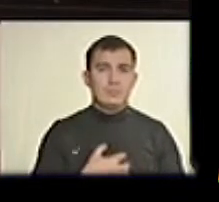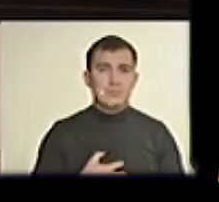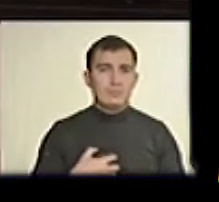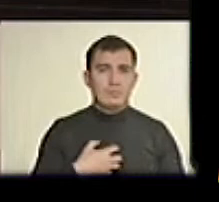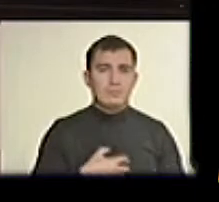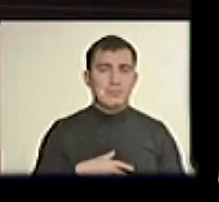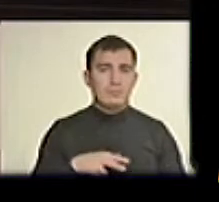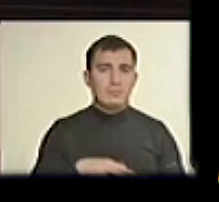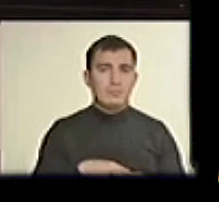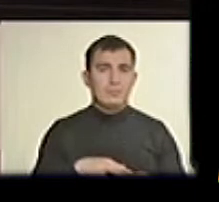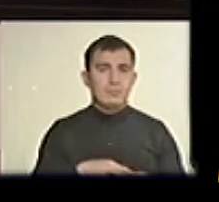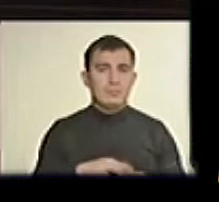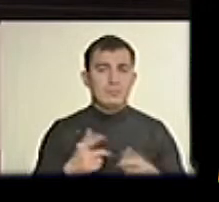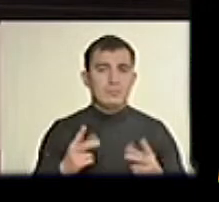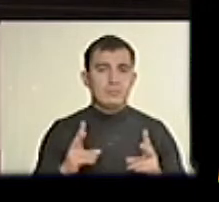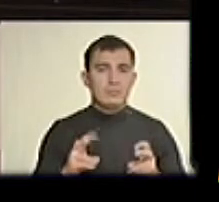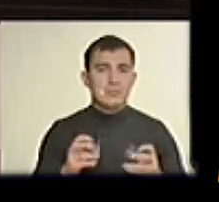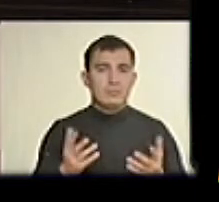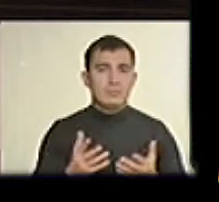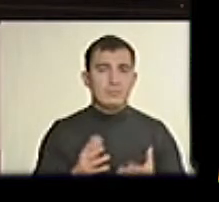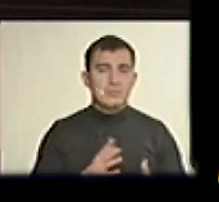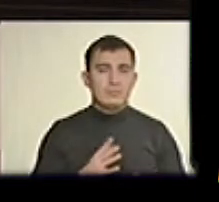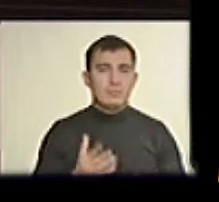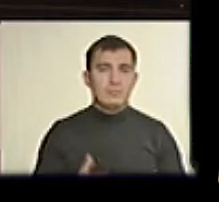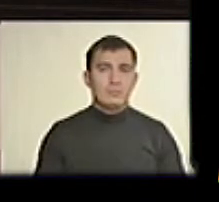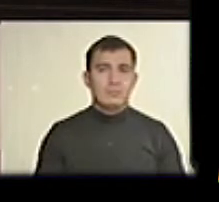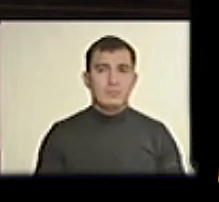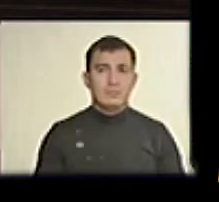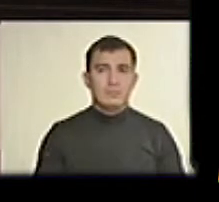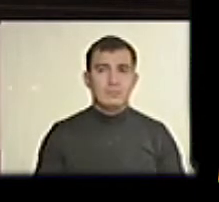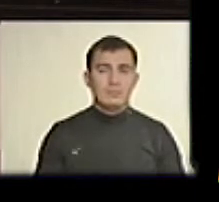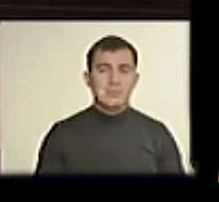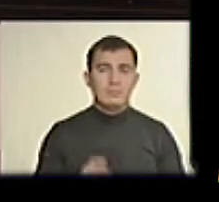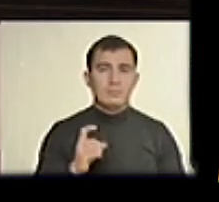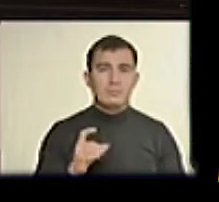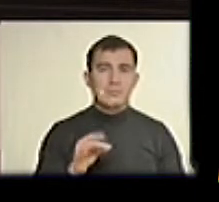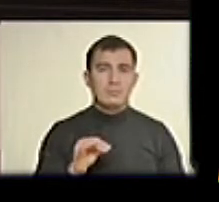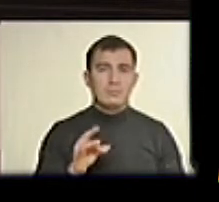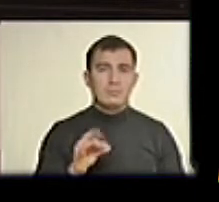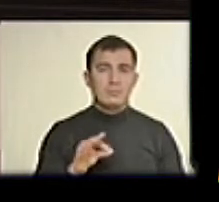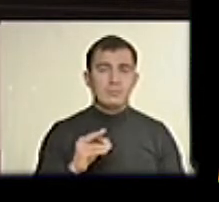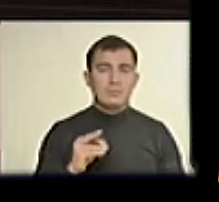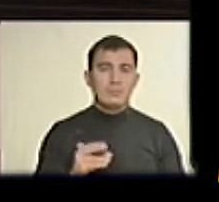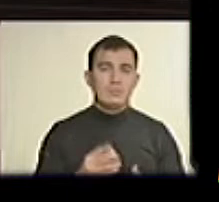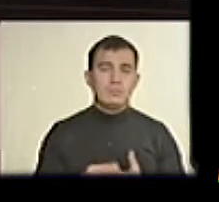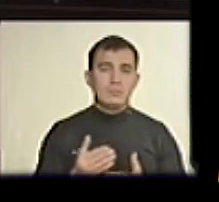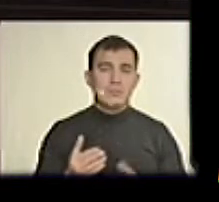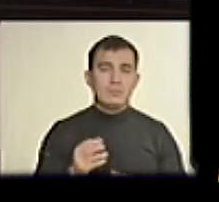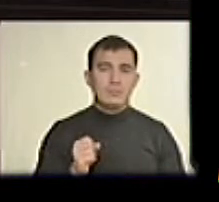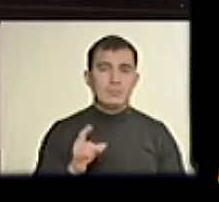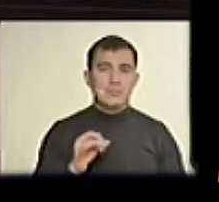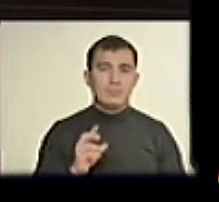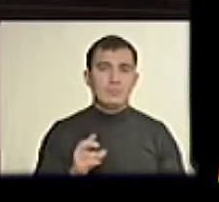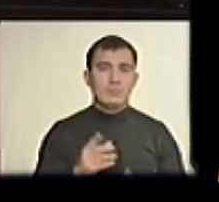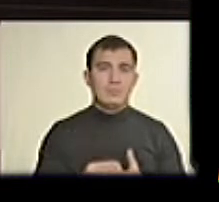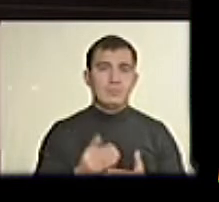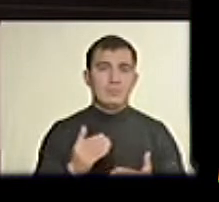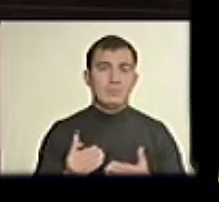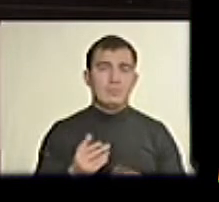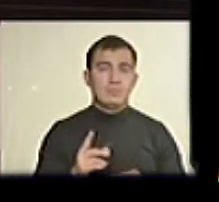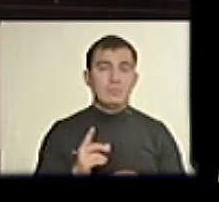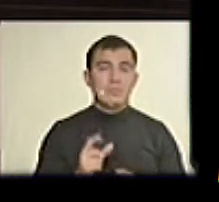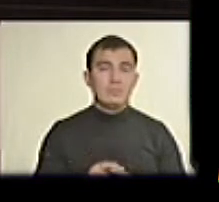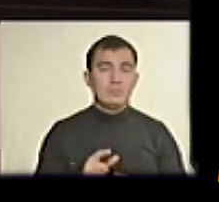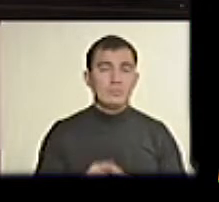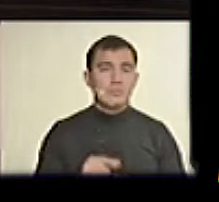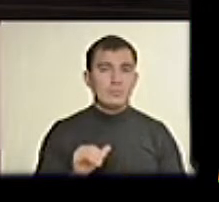ekan? Eng asosiysi bu xiroj. Arablar davrida ham qanday naql yurar edi